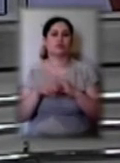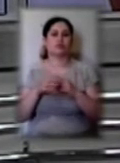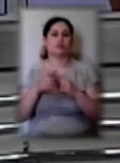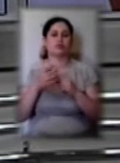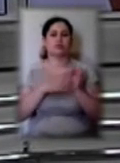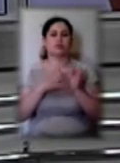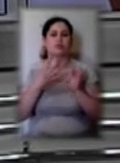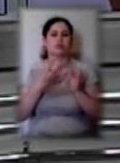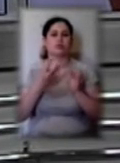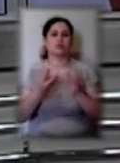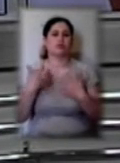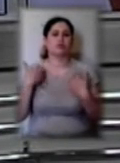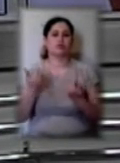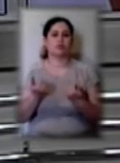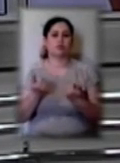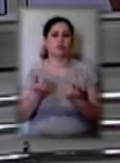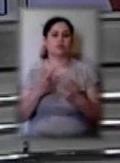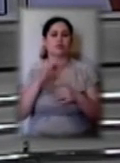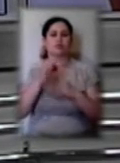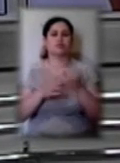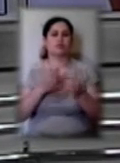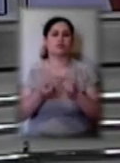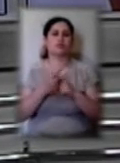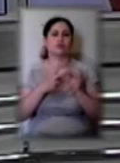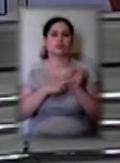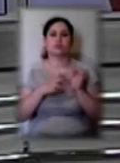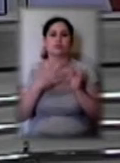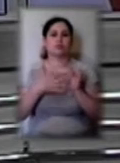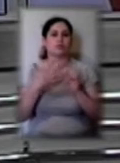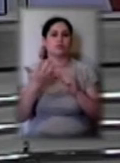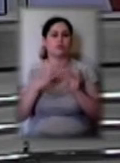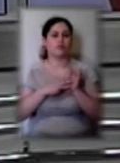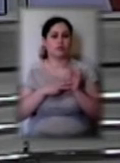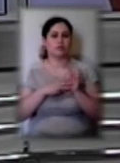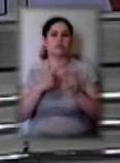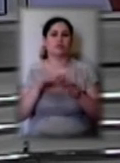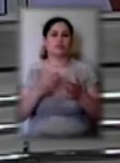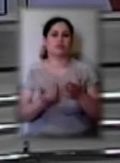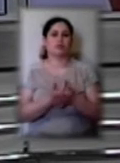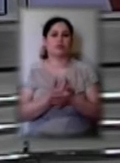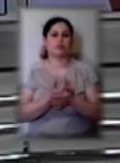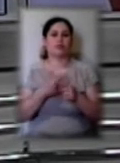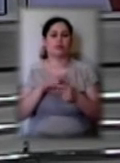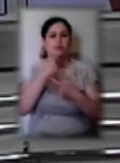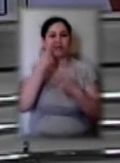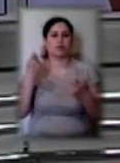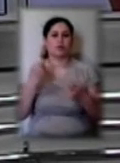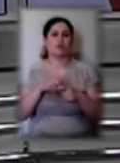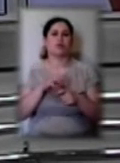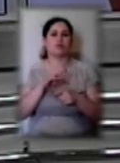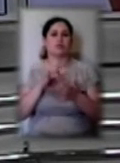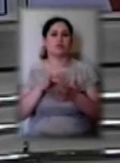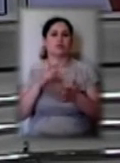943 одужали. За добу виявили 758 нових випадків. Про це повідомляє Центр громадського